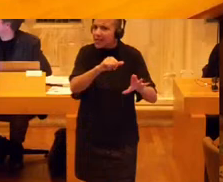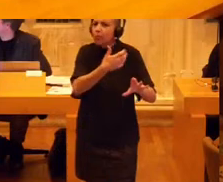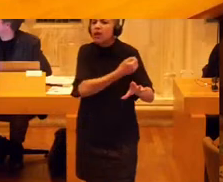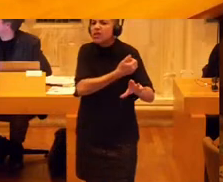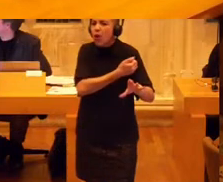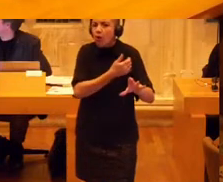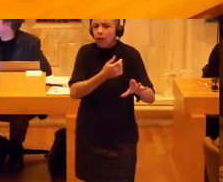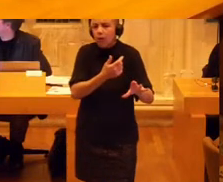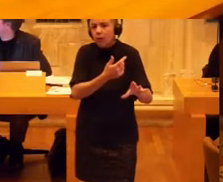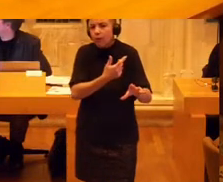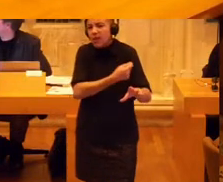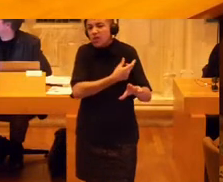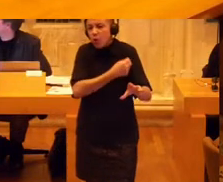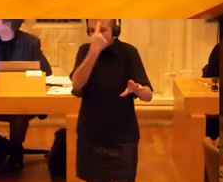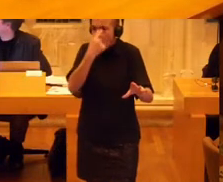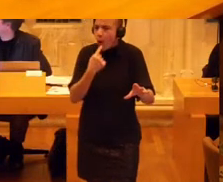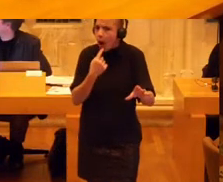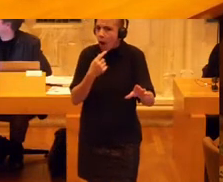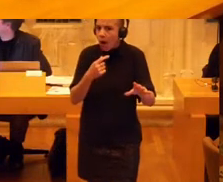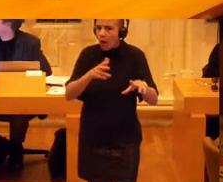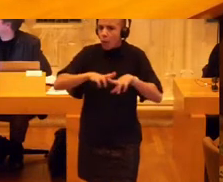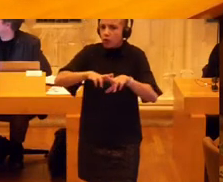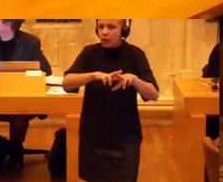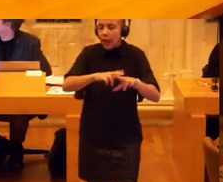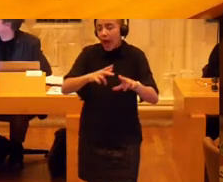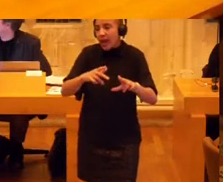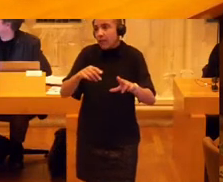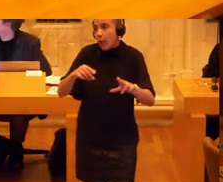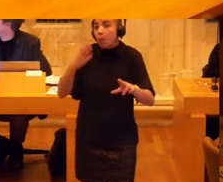projet rue Pasteur aussi. Effectivement, il faut assurer la continuité.